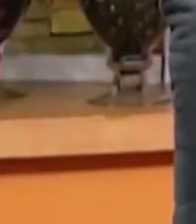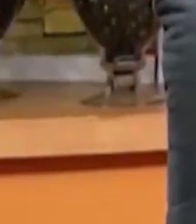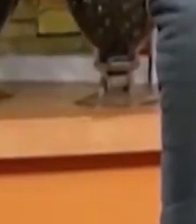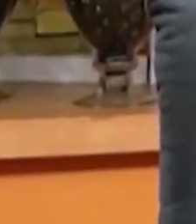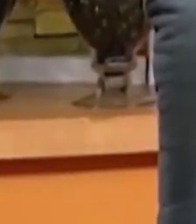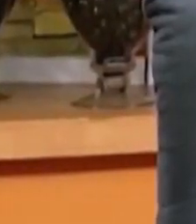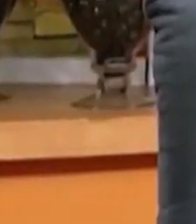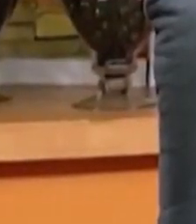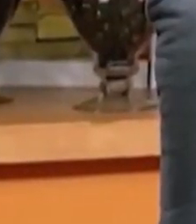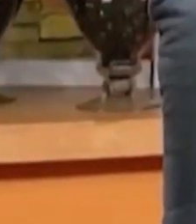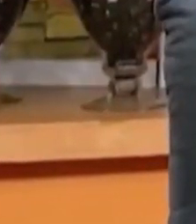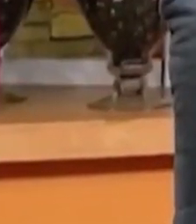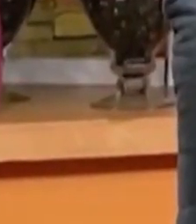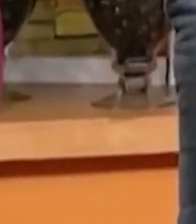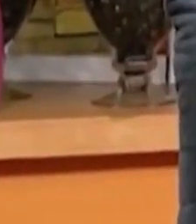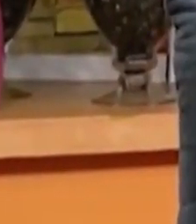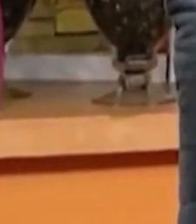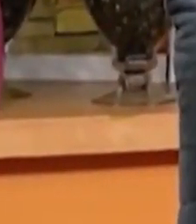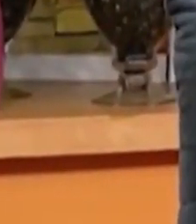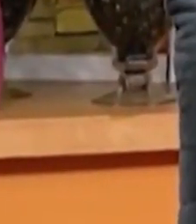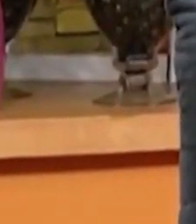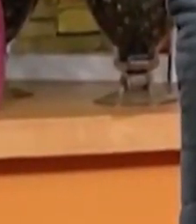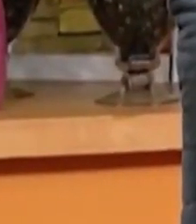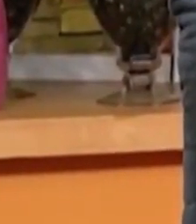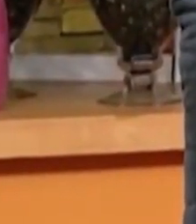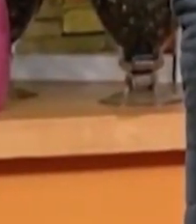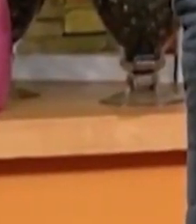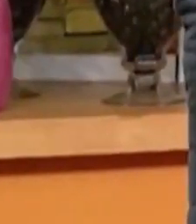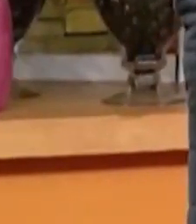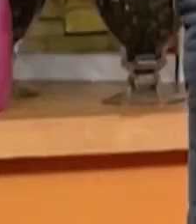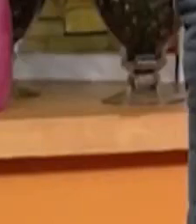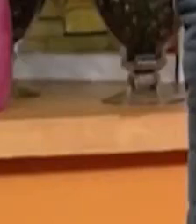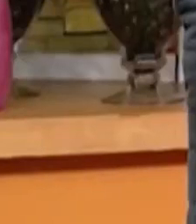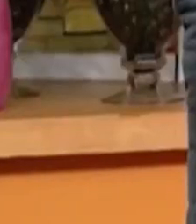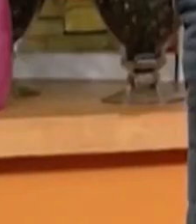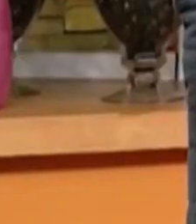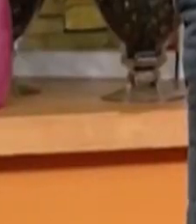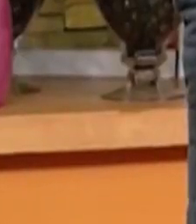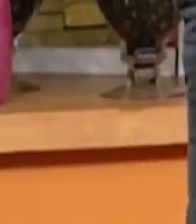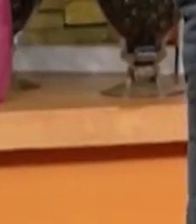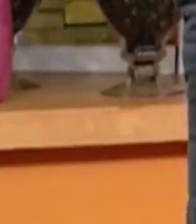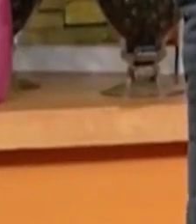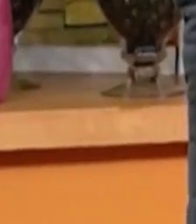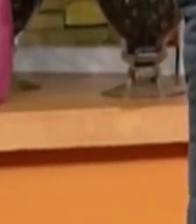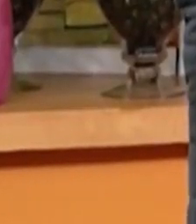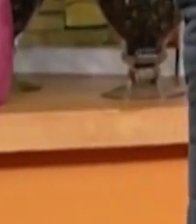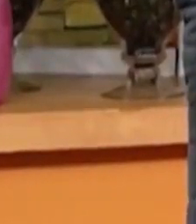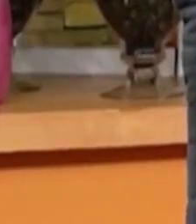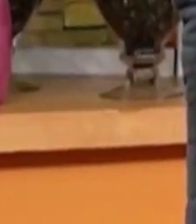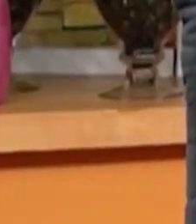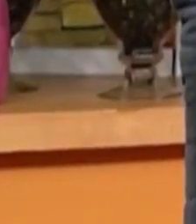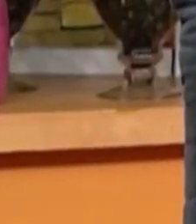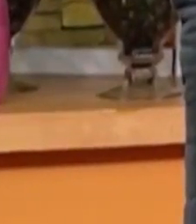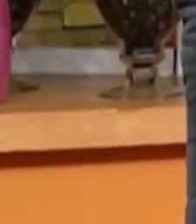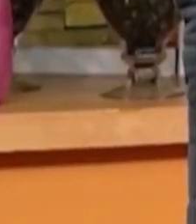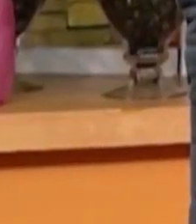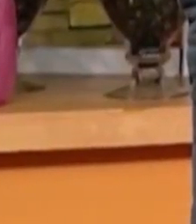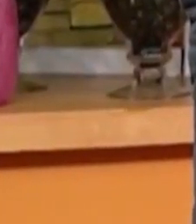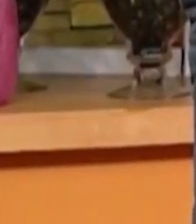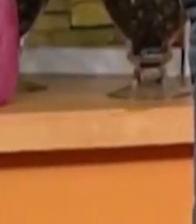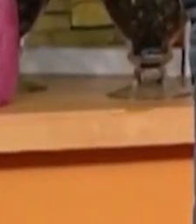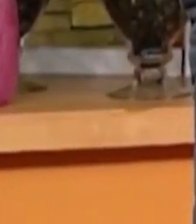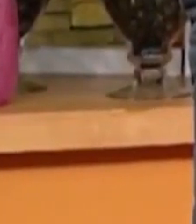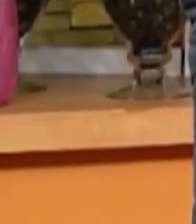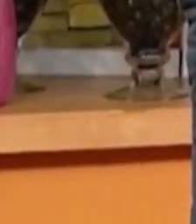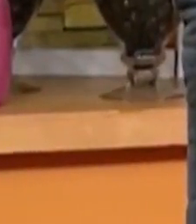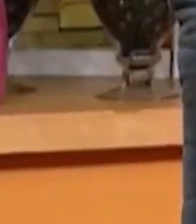Igan, mauna ka sa mga balita. Panoorin ang unang balita sa unang hirit at iba pang award-winning news ka sa youtube.com/GMA News.